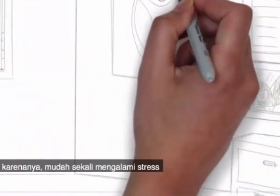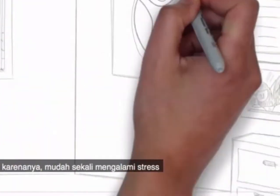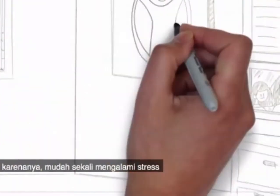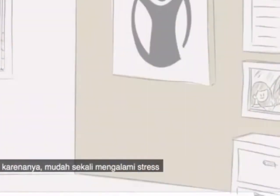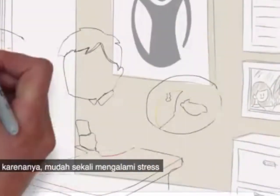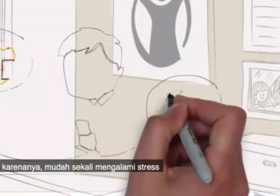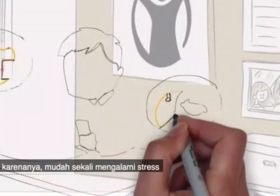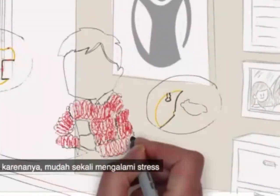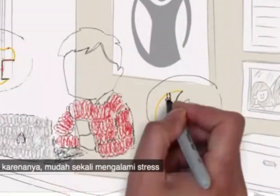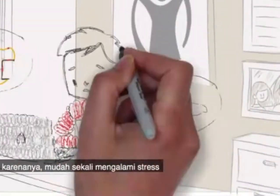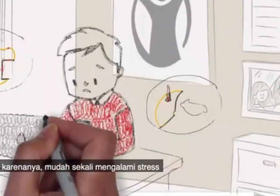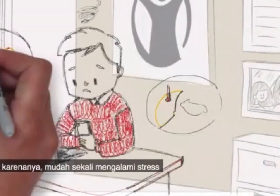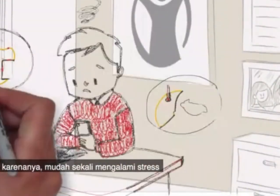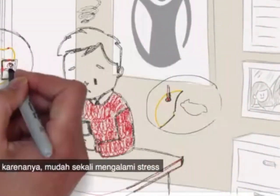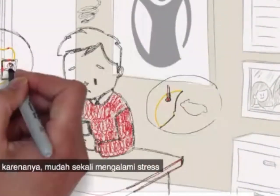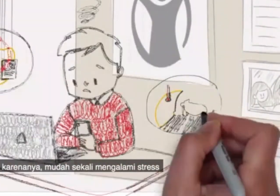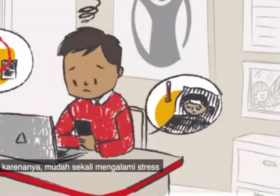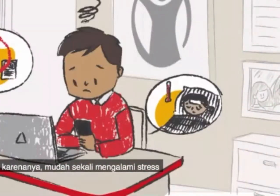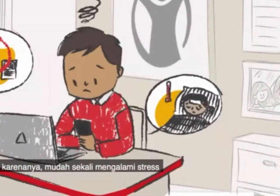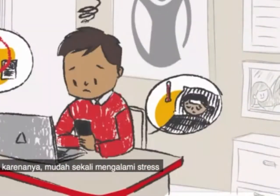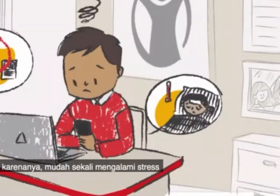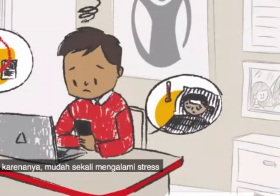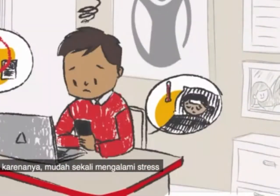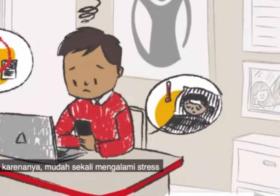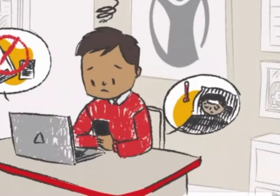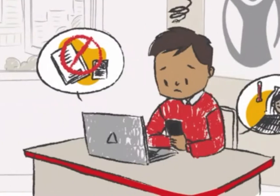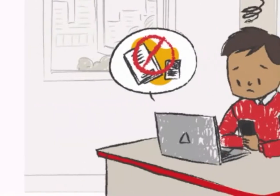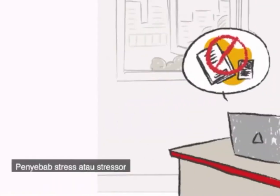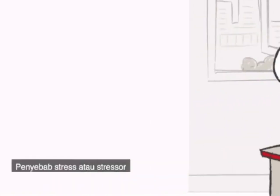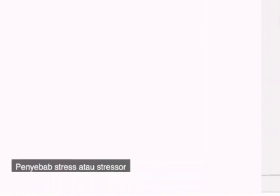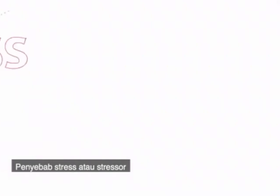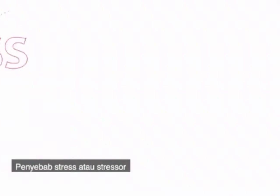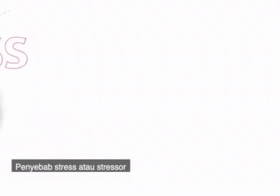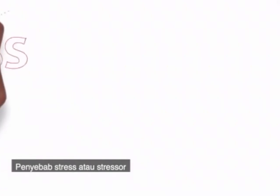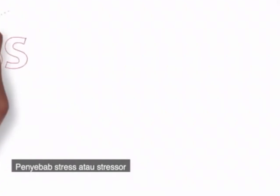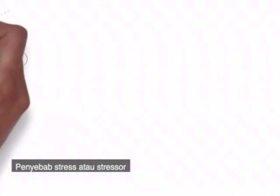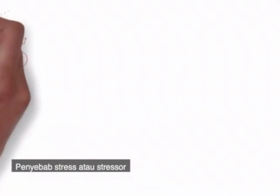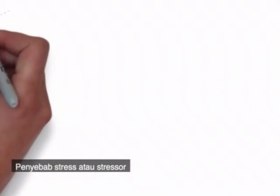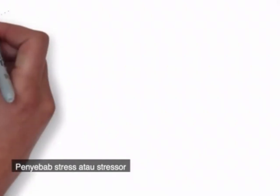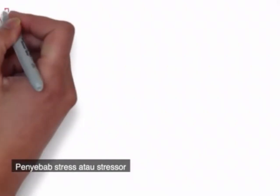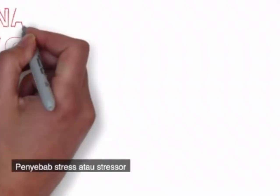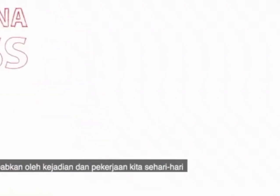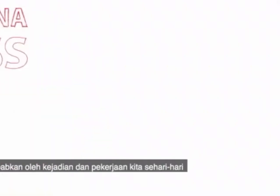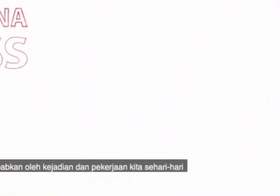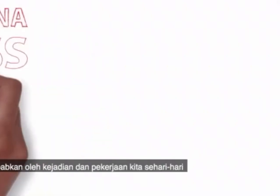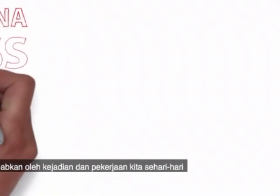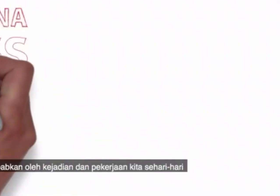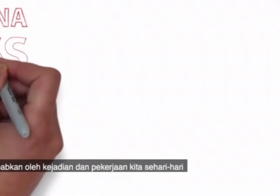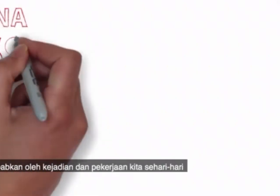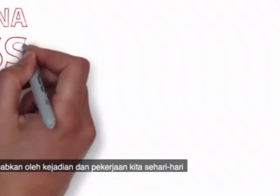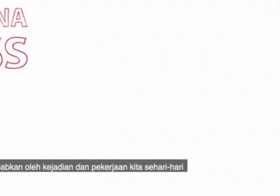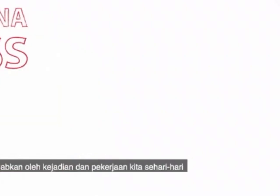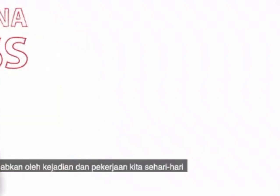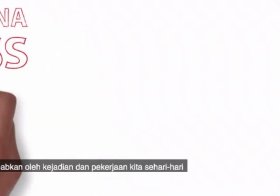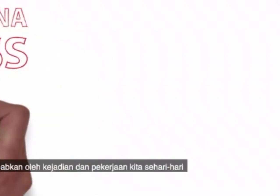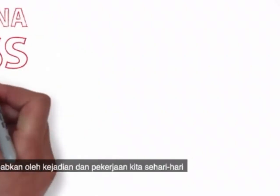Oleh karenanya, mudah sekali mengalami stres. Penyebab stres atau stresor dapat